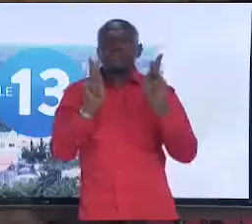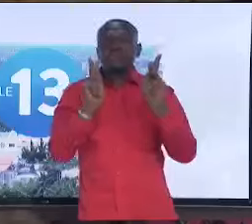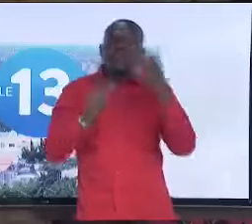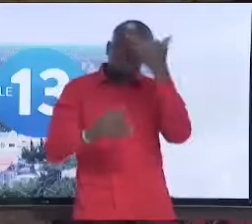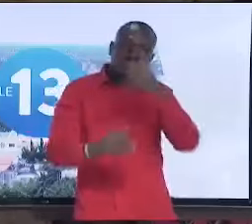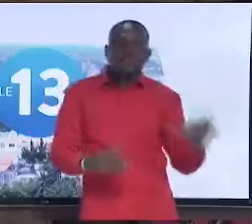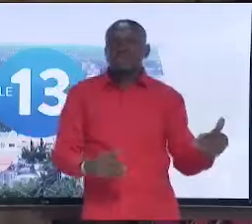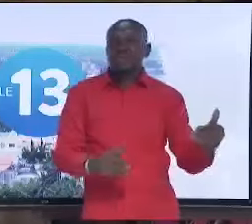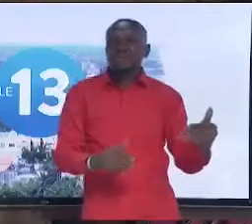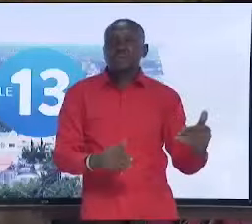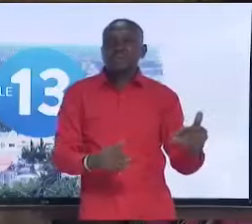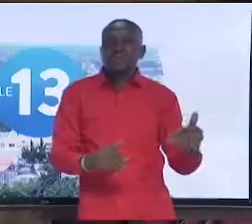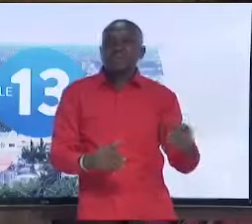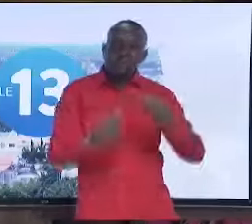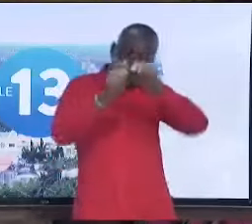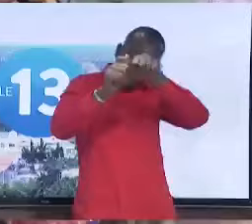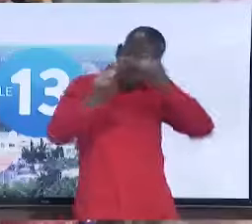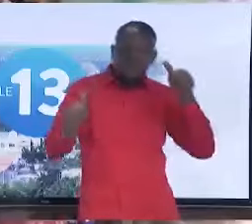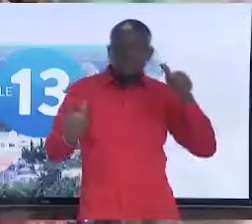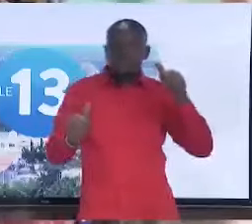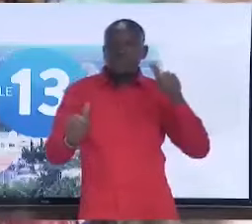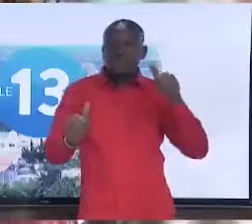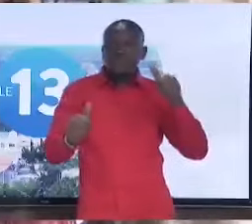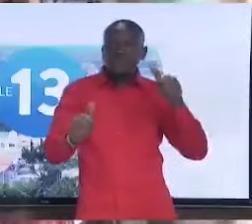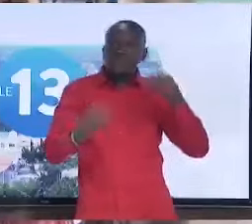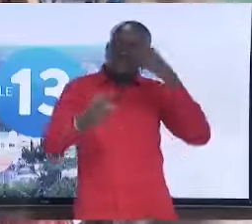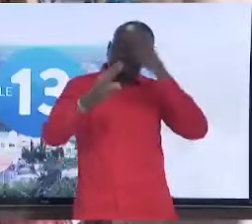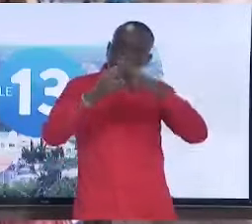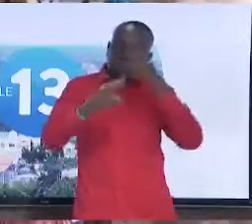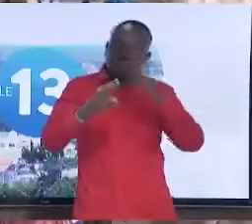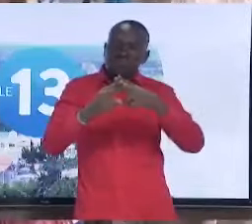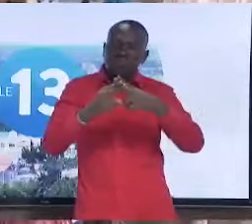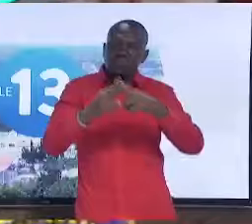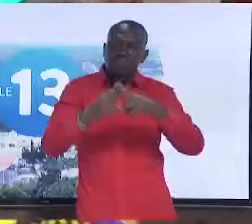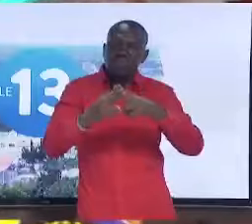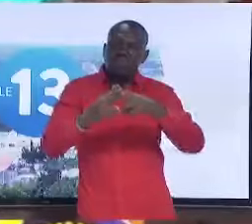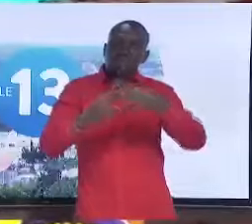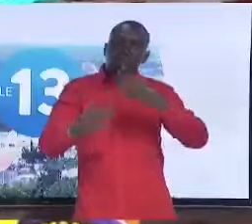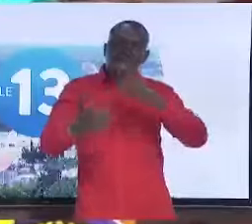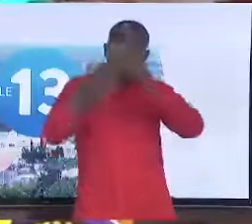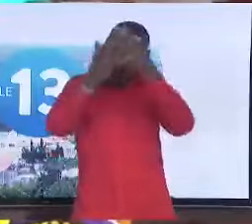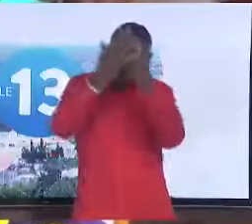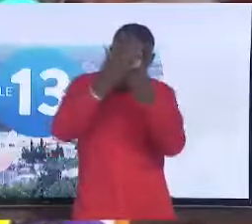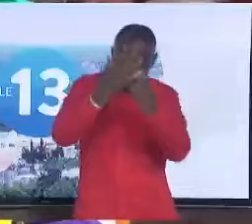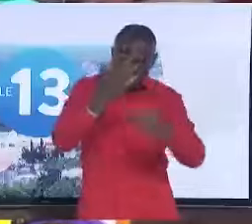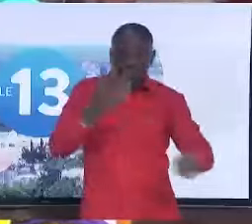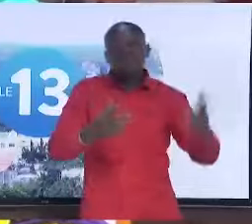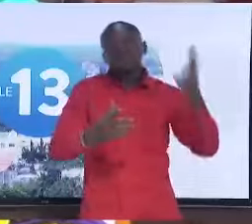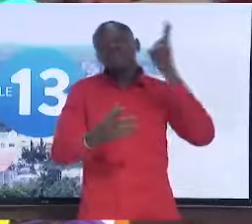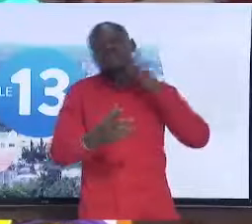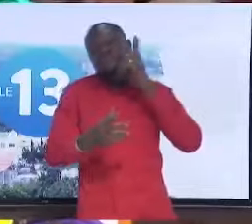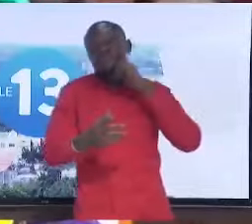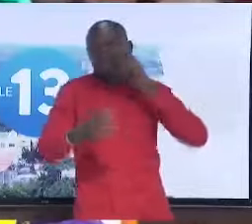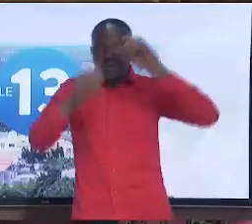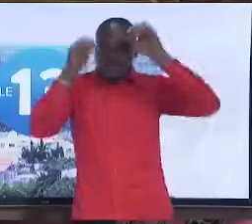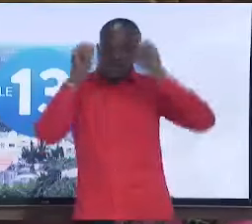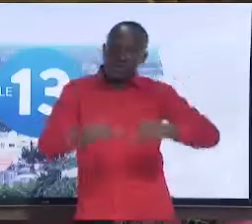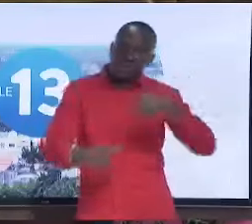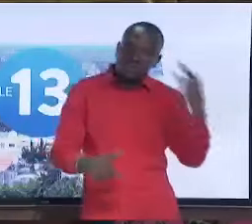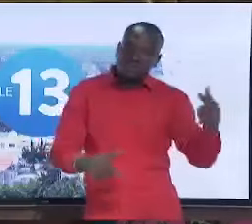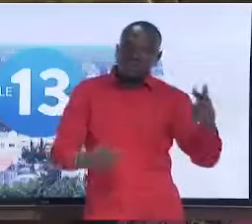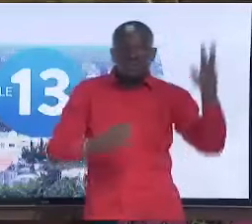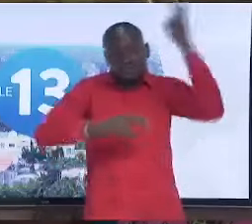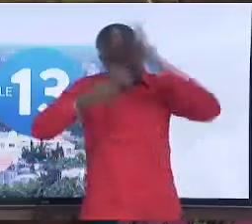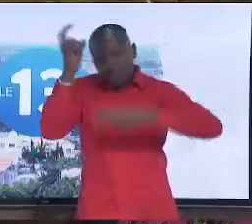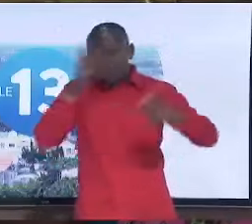enfants d'éviter ce que nous appelons la cécité oculaire. Si on permet aussi que les enfants puissent être dépistés